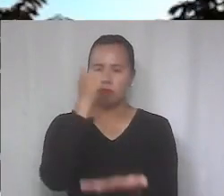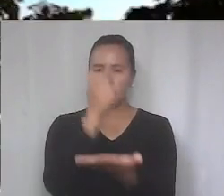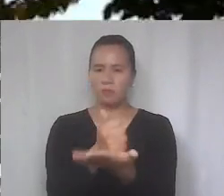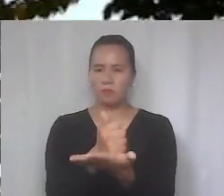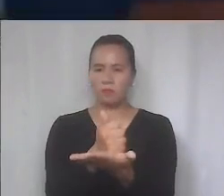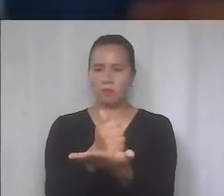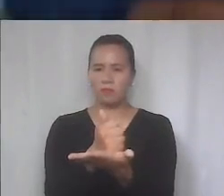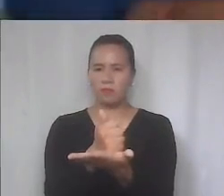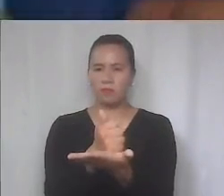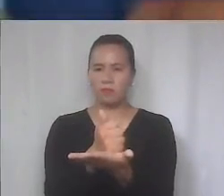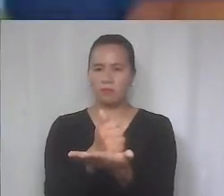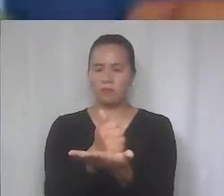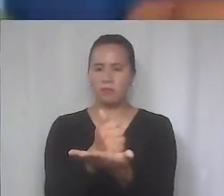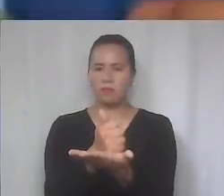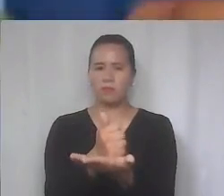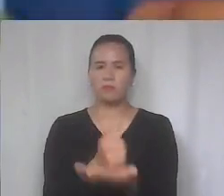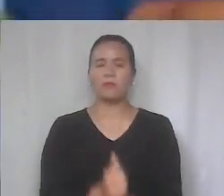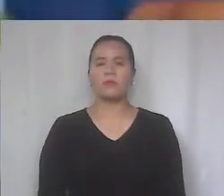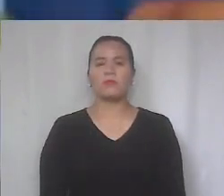العالمين.